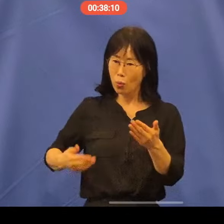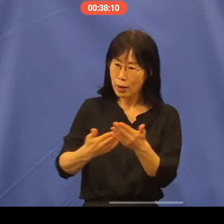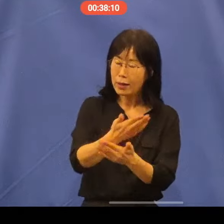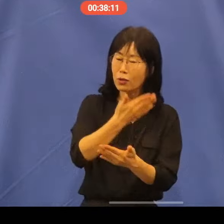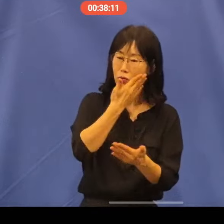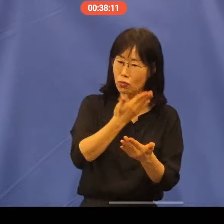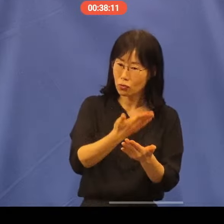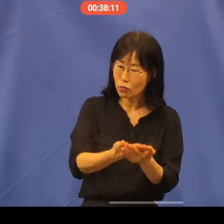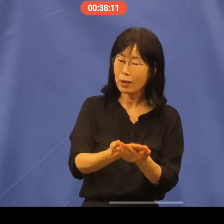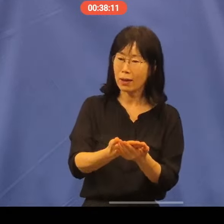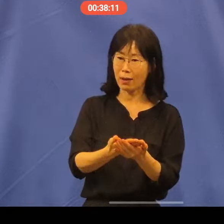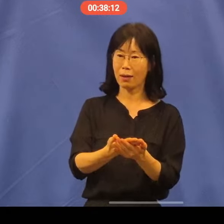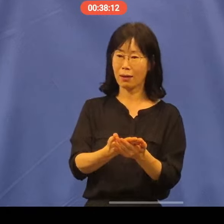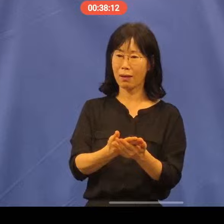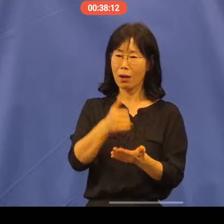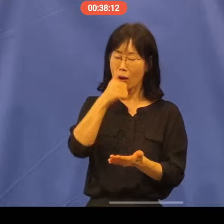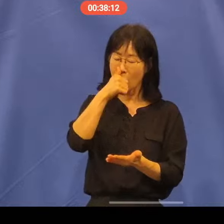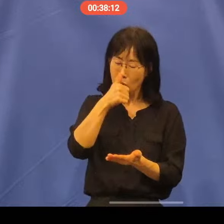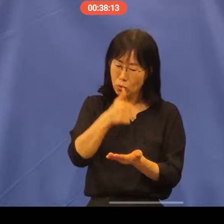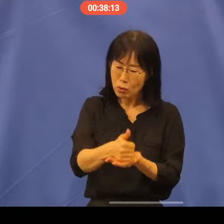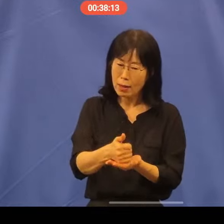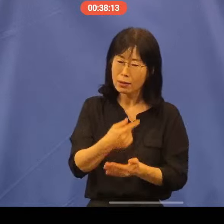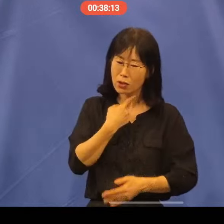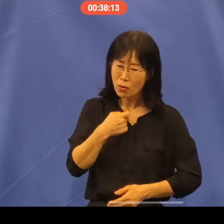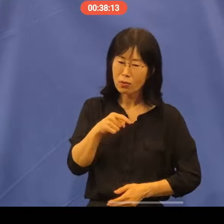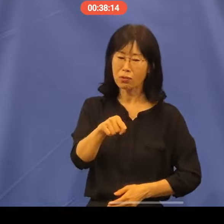죄를 가볍게 다루지 않아야 된다는 거죠.